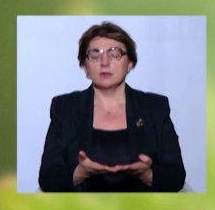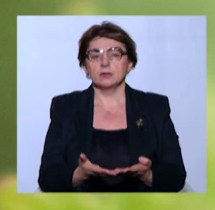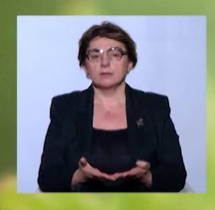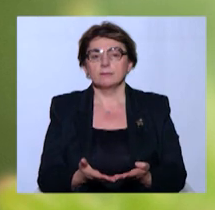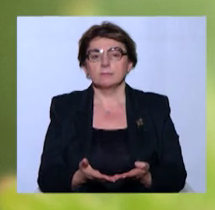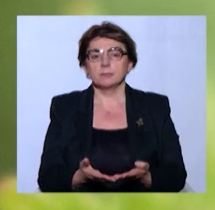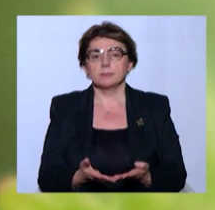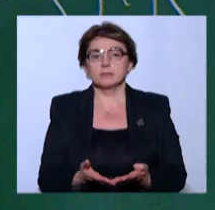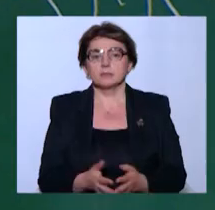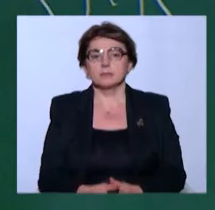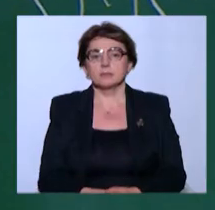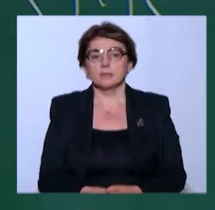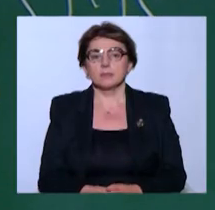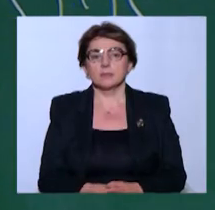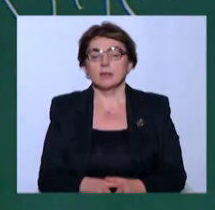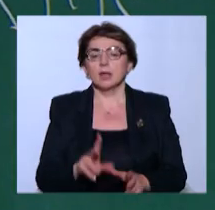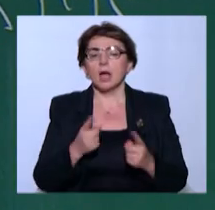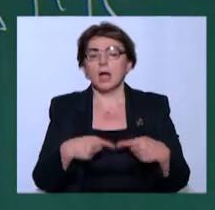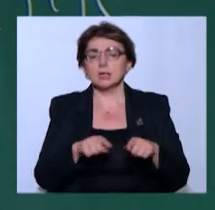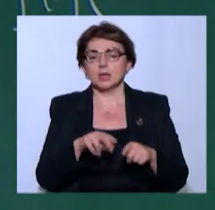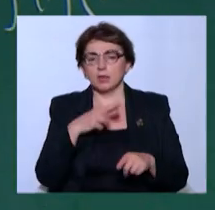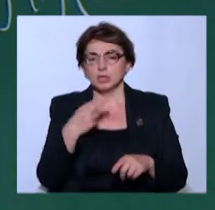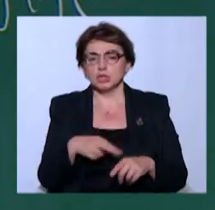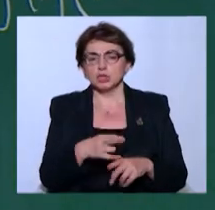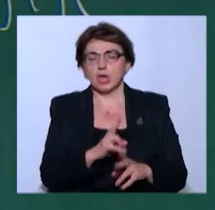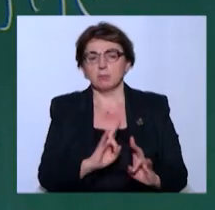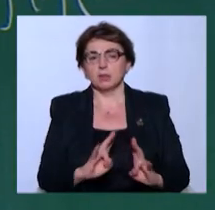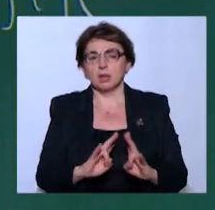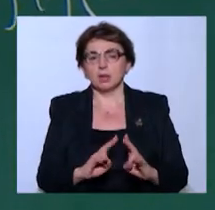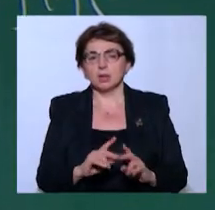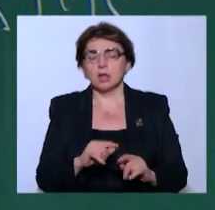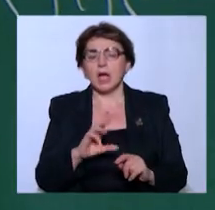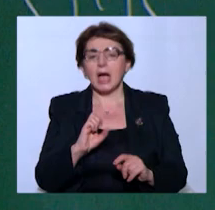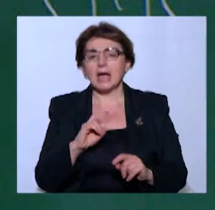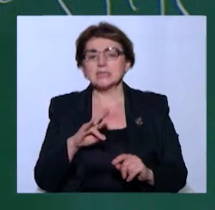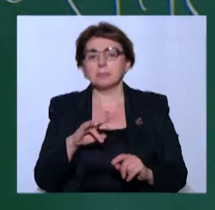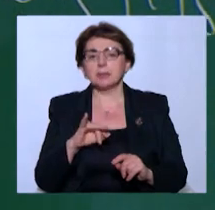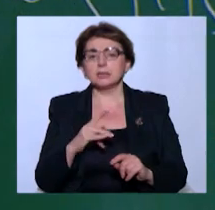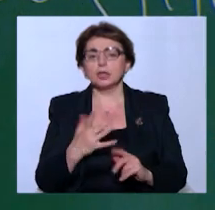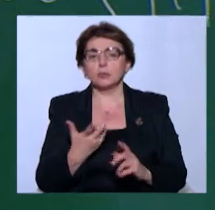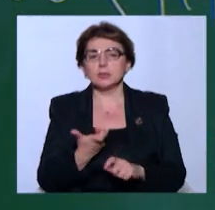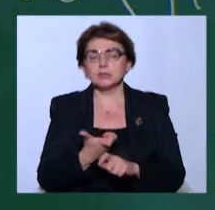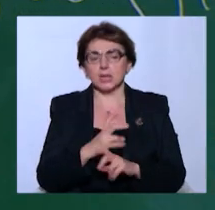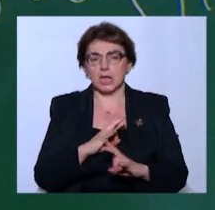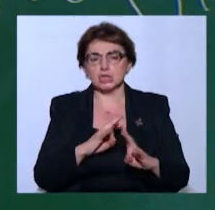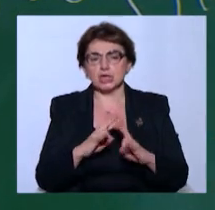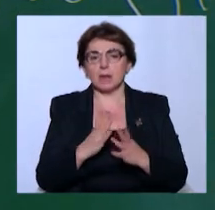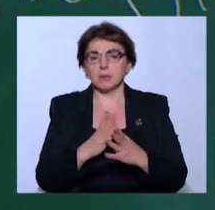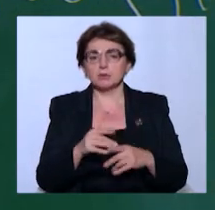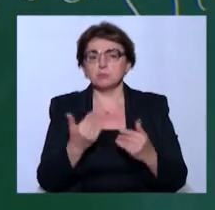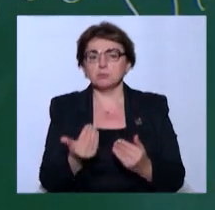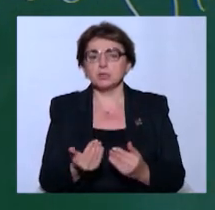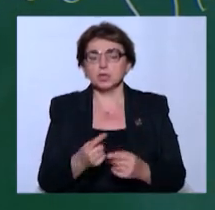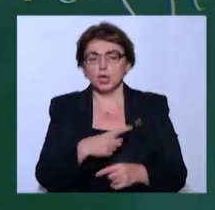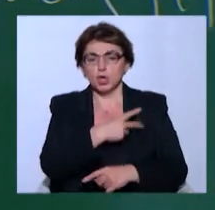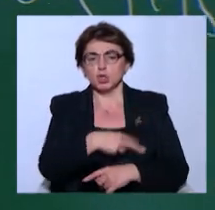მას და კრაზანებს აქვს ძალიან ცუდი გემო. თუ ის ერთხელ ფრინველმა გასინჯა, მეორედ მას ის აღარ შეჭამს, არ